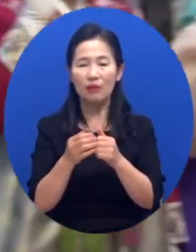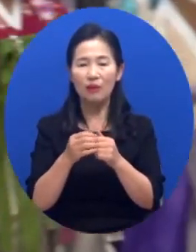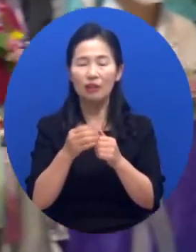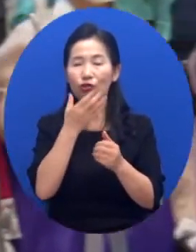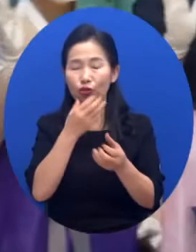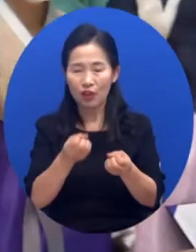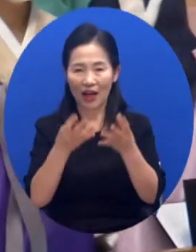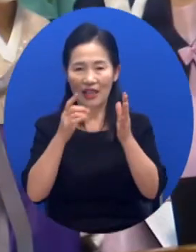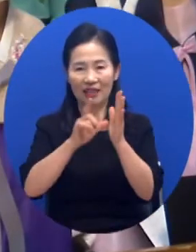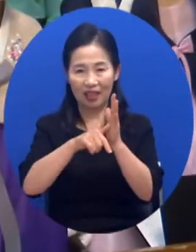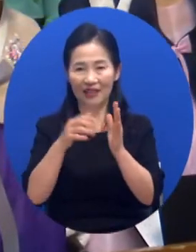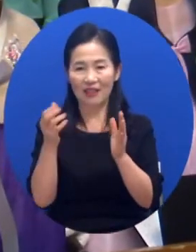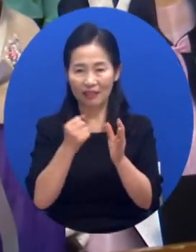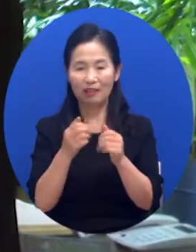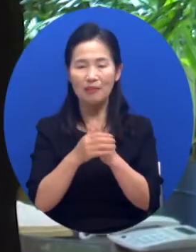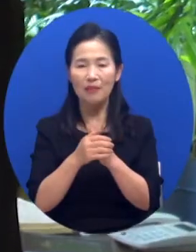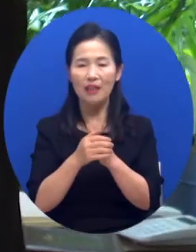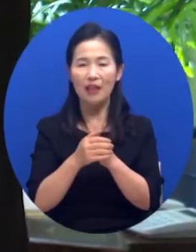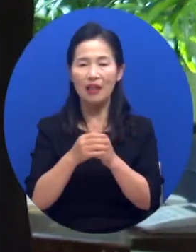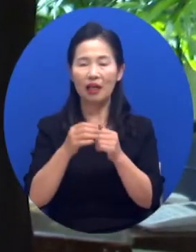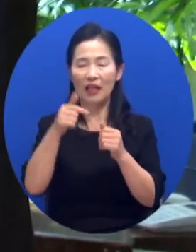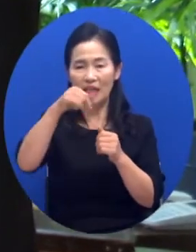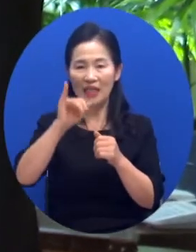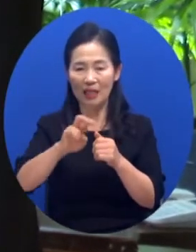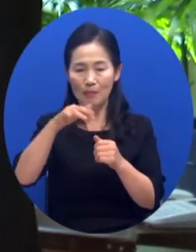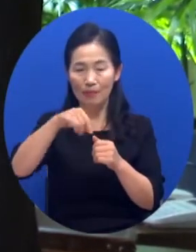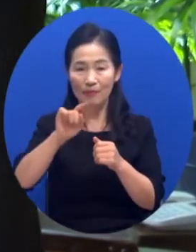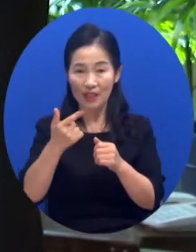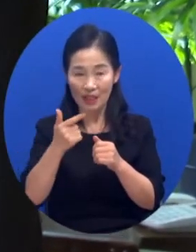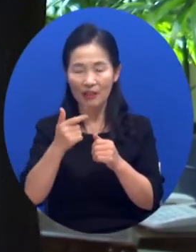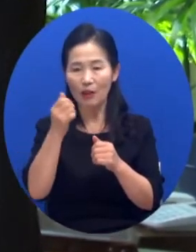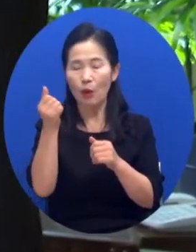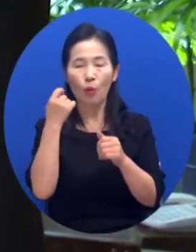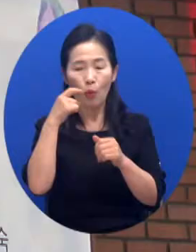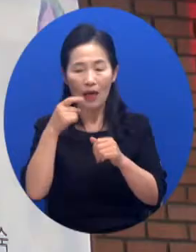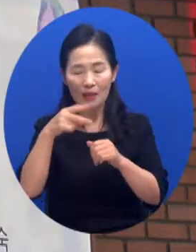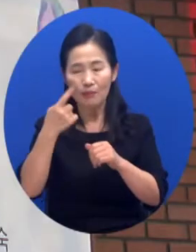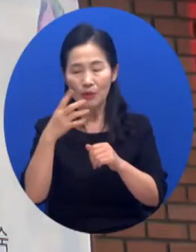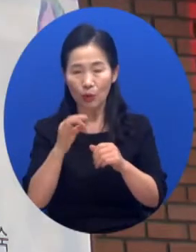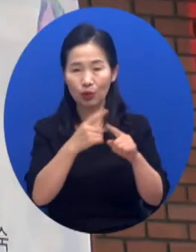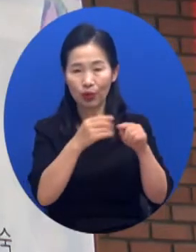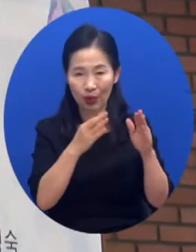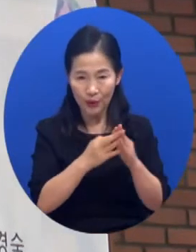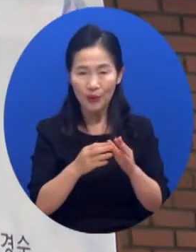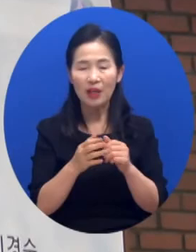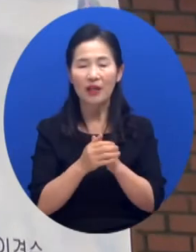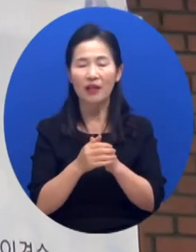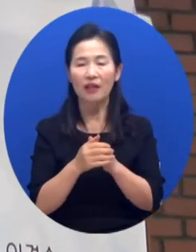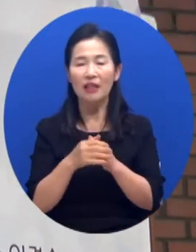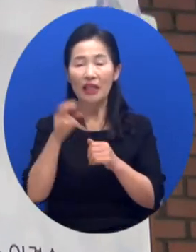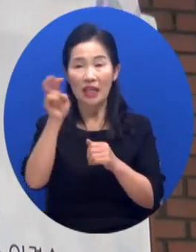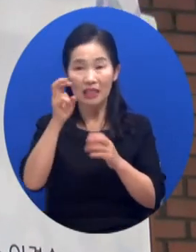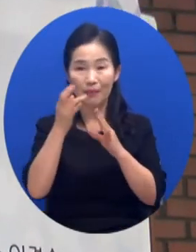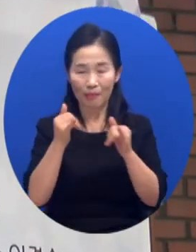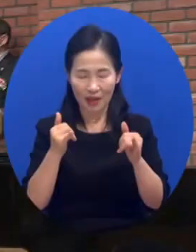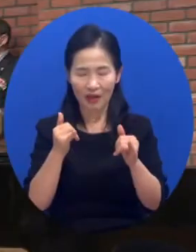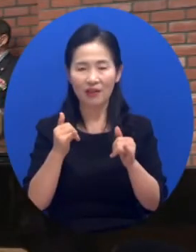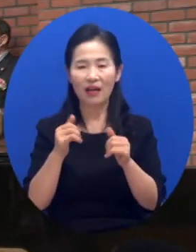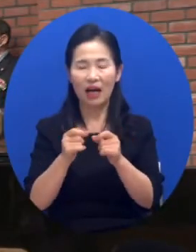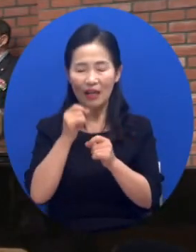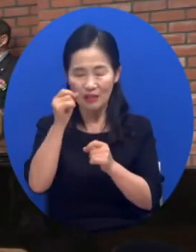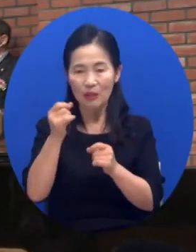가졌습니다 김천 황금동 교회는 신임 장로 4명을 포함해 20명 을 신임 항존직 으로